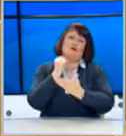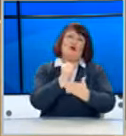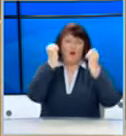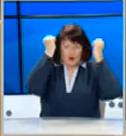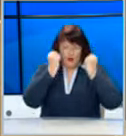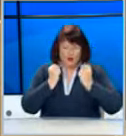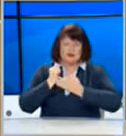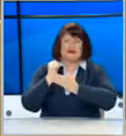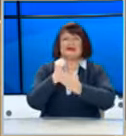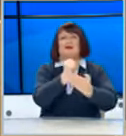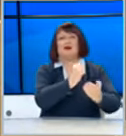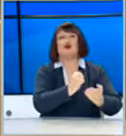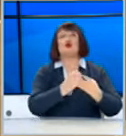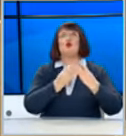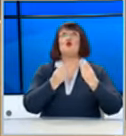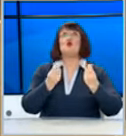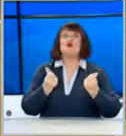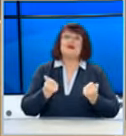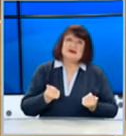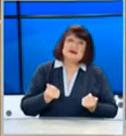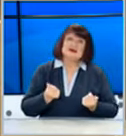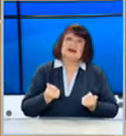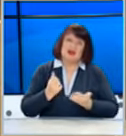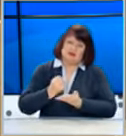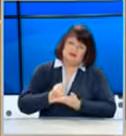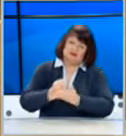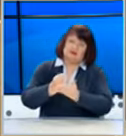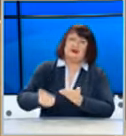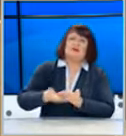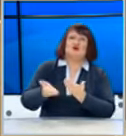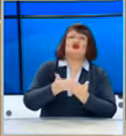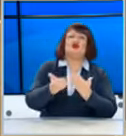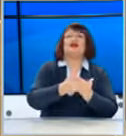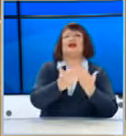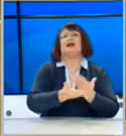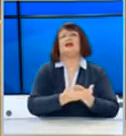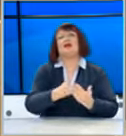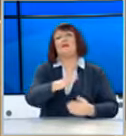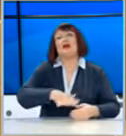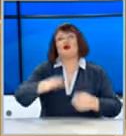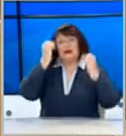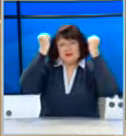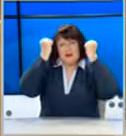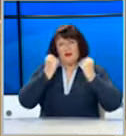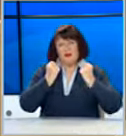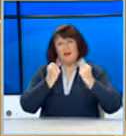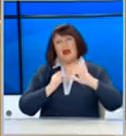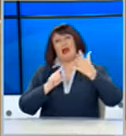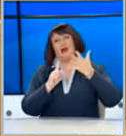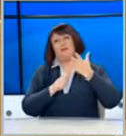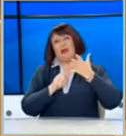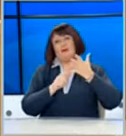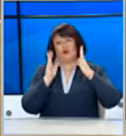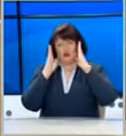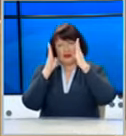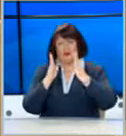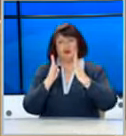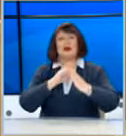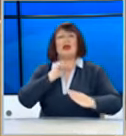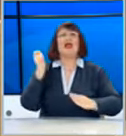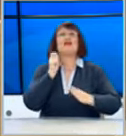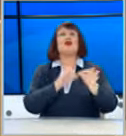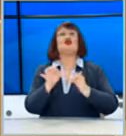αλλά η ουσιαστική υποστήριξη των πληττόμενων περιοχών. Και πέμπτος άξονας του Εθνικού